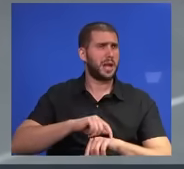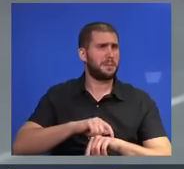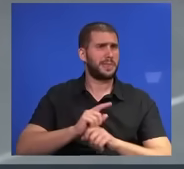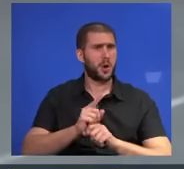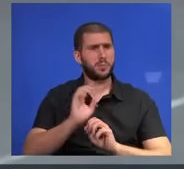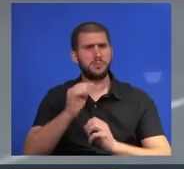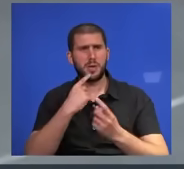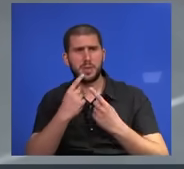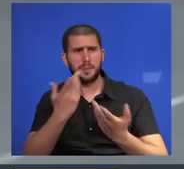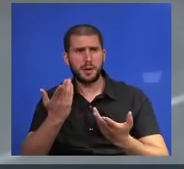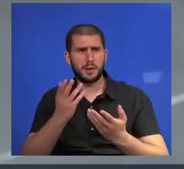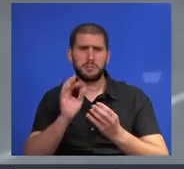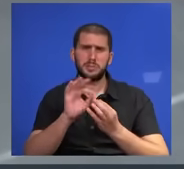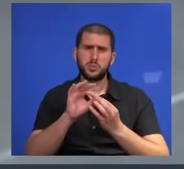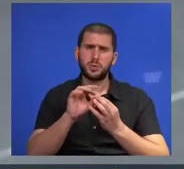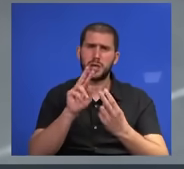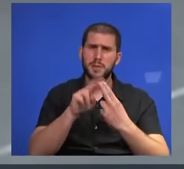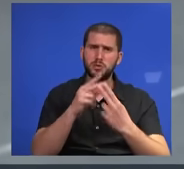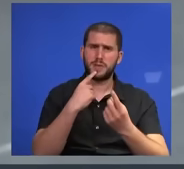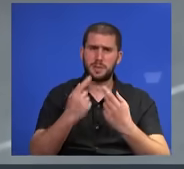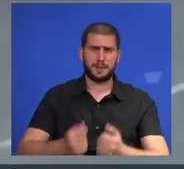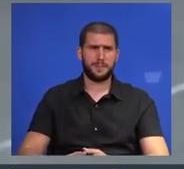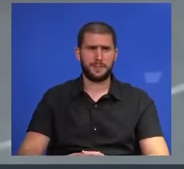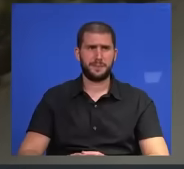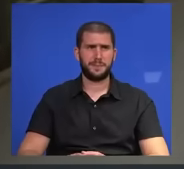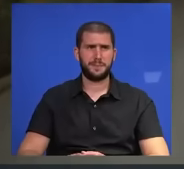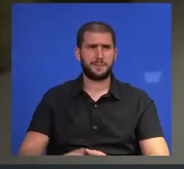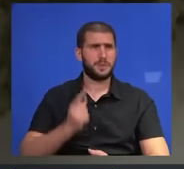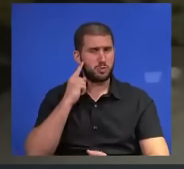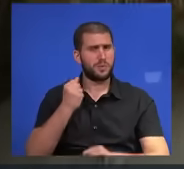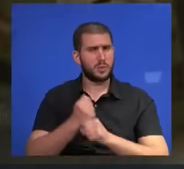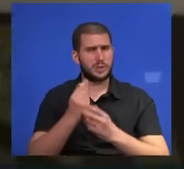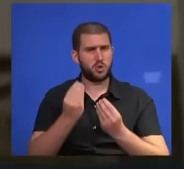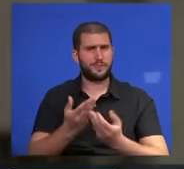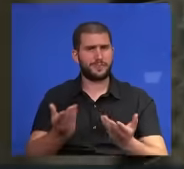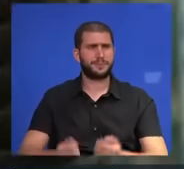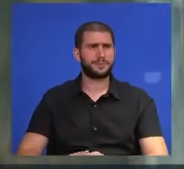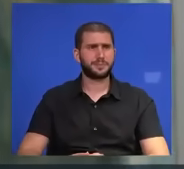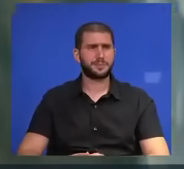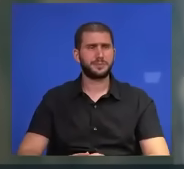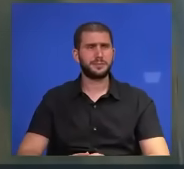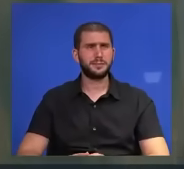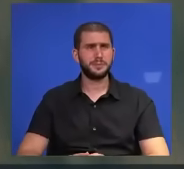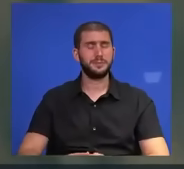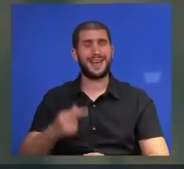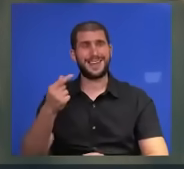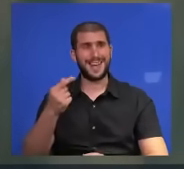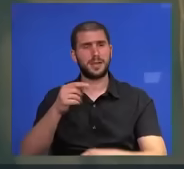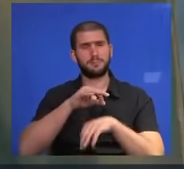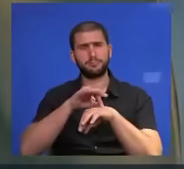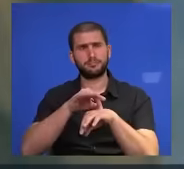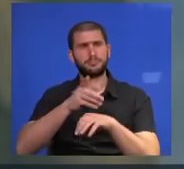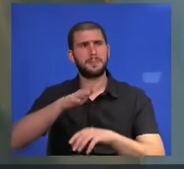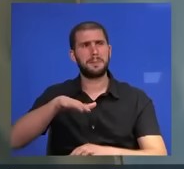פשוט להיפגש ולדבר. אני חושב שזה עושה להם טוב. גדי לוקח אותנו לתוך מתחם הגנים